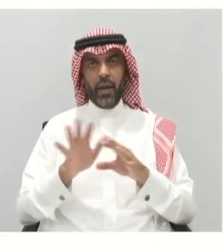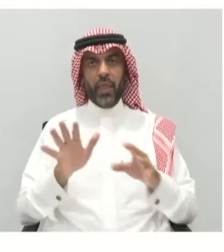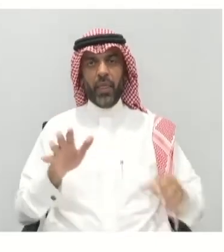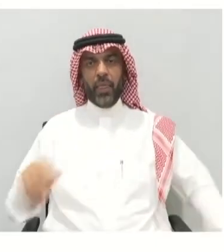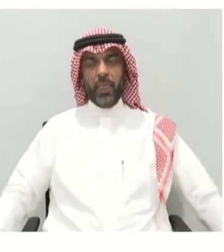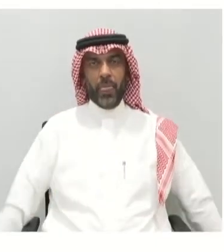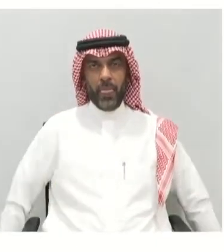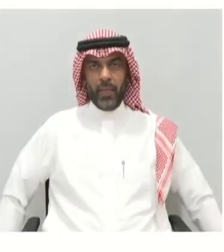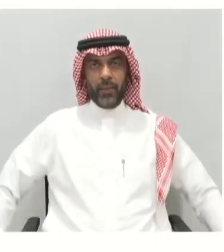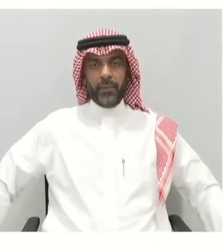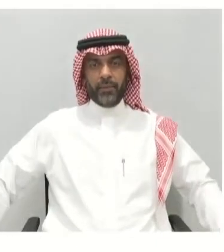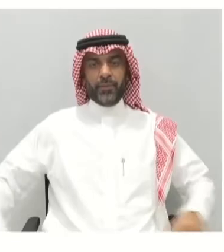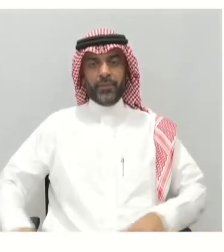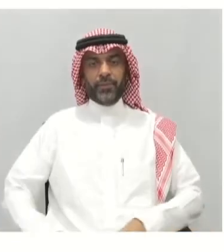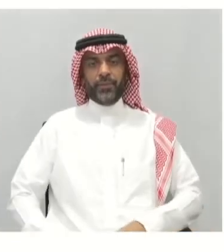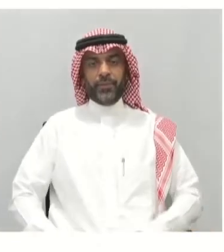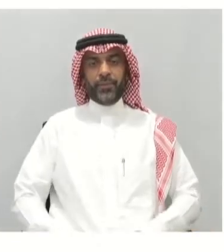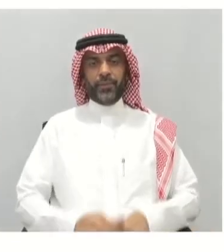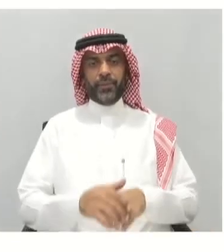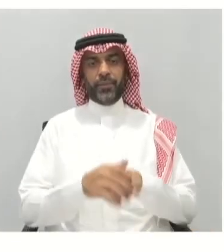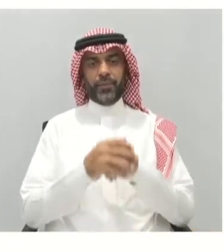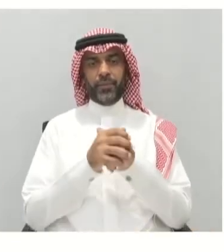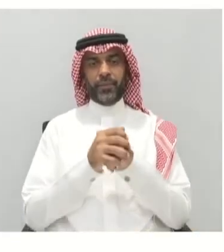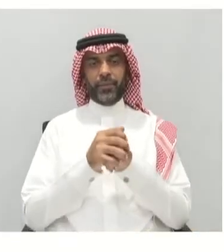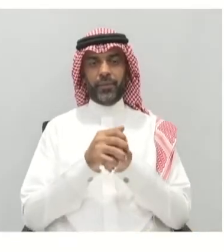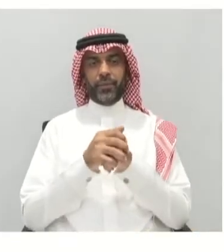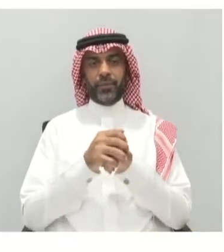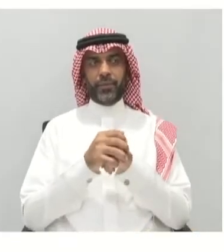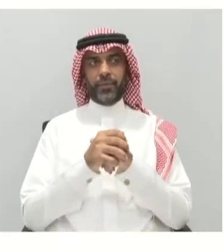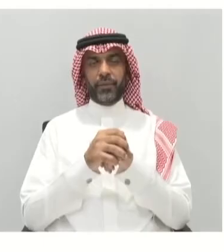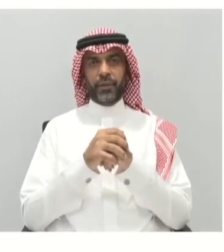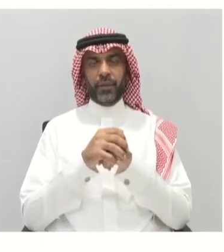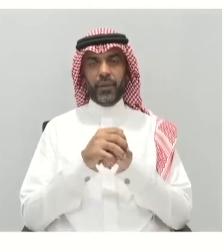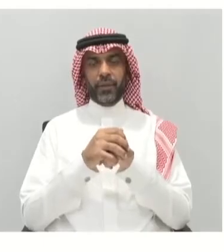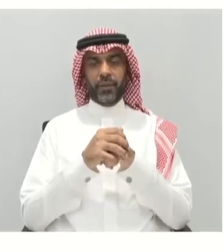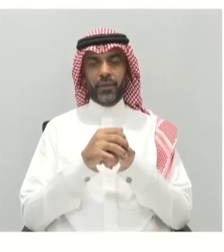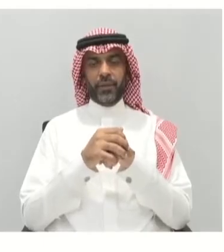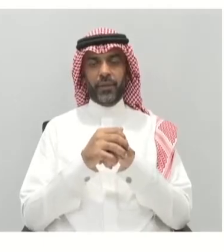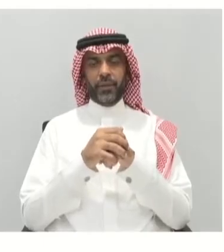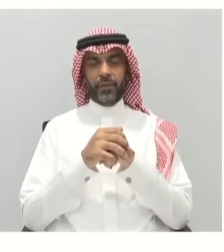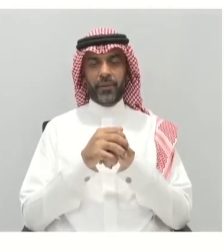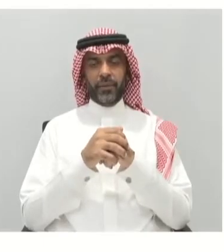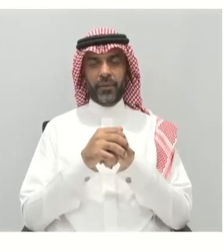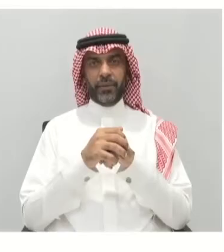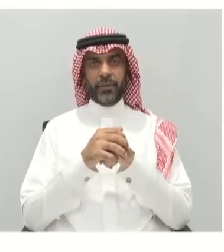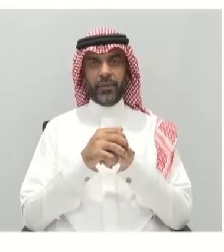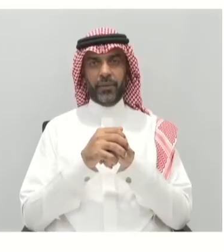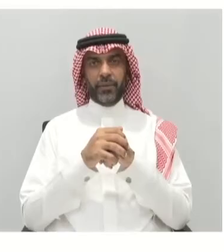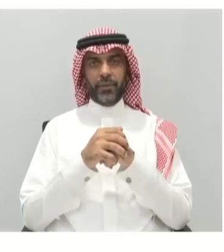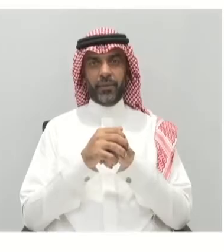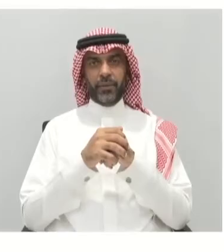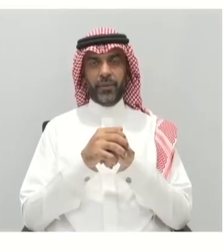انا اعطيكم كمثال الحل عليكم انتم طيب وناتي نقول الحجج مثلا